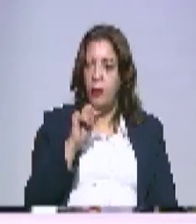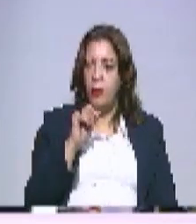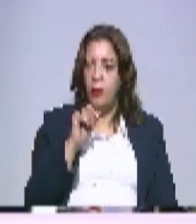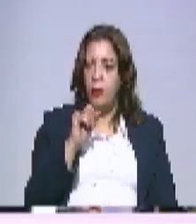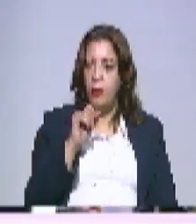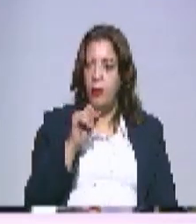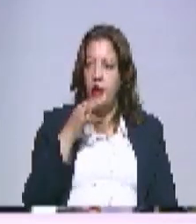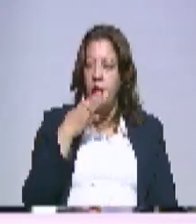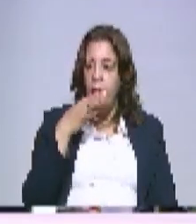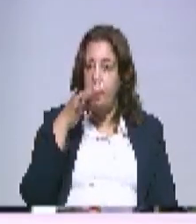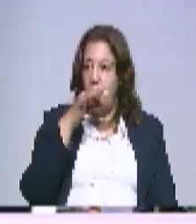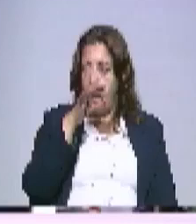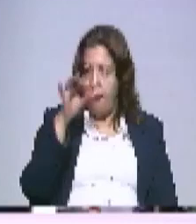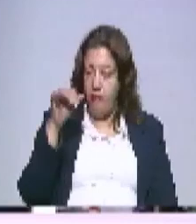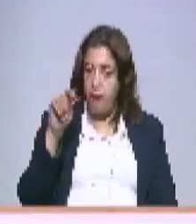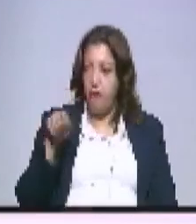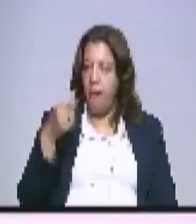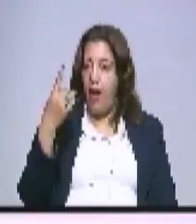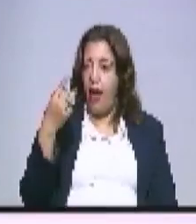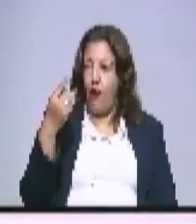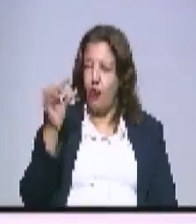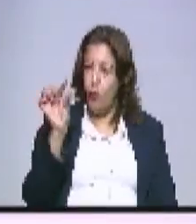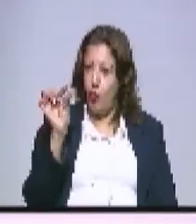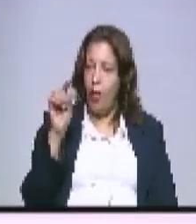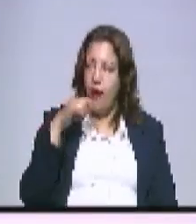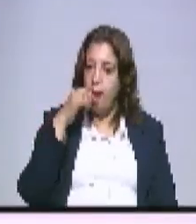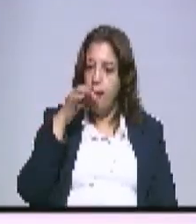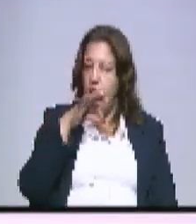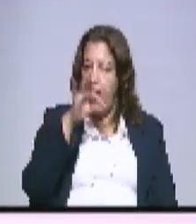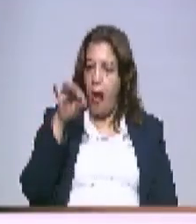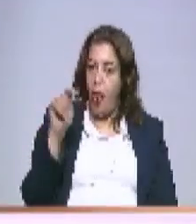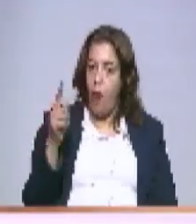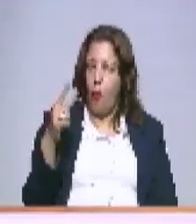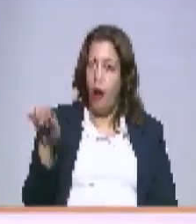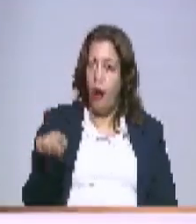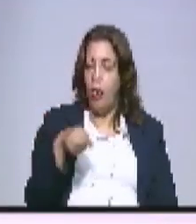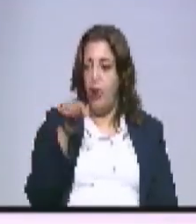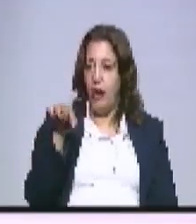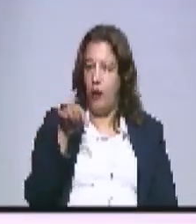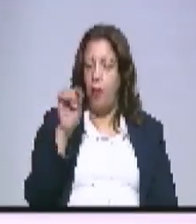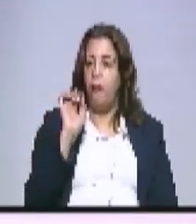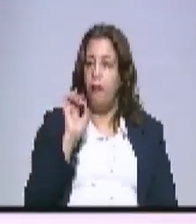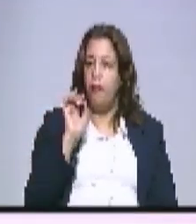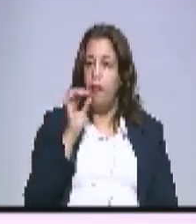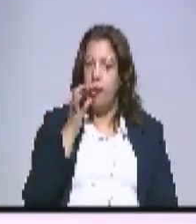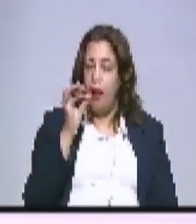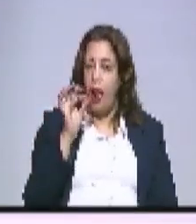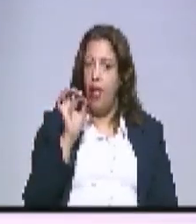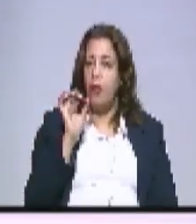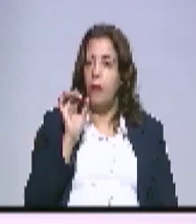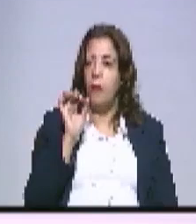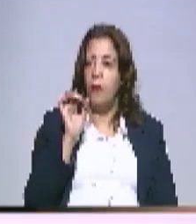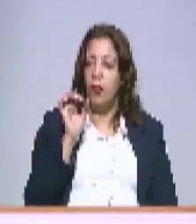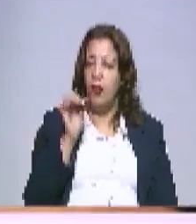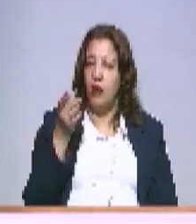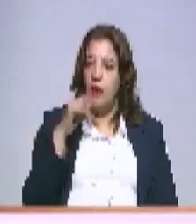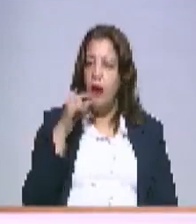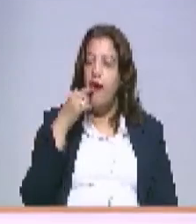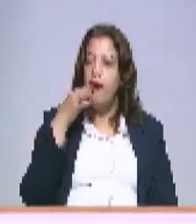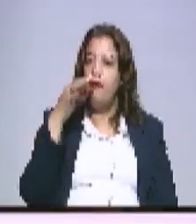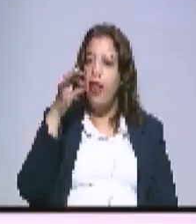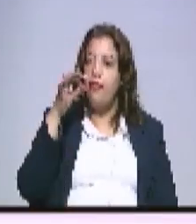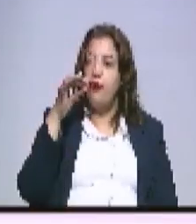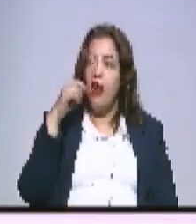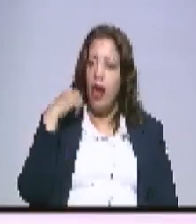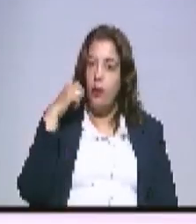هناخد معانا معلقة ملح عشان الناس اللي بتحب المقادير، معلقة ملح، ناخد معلقة فلفل